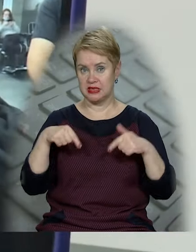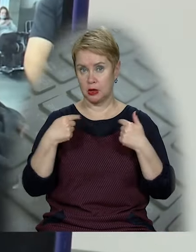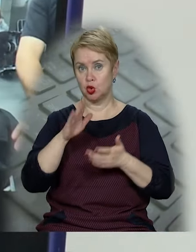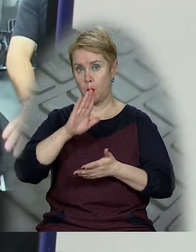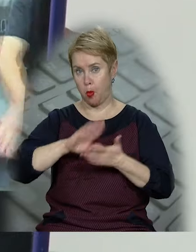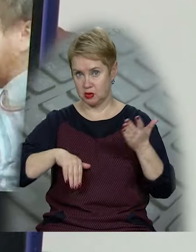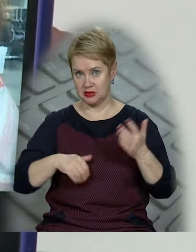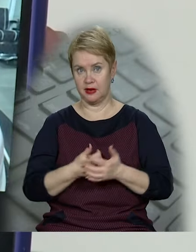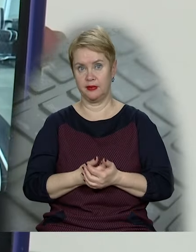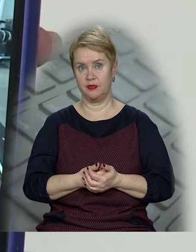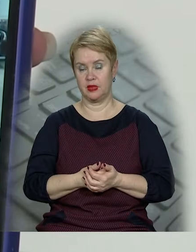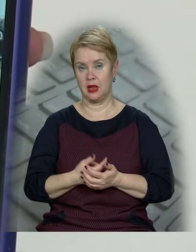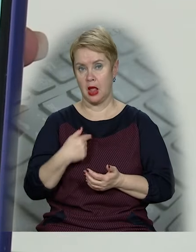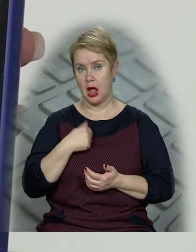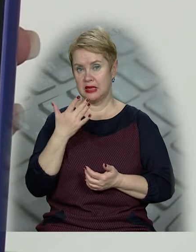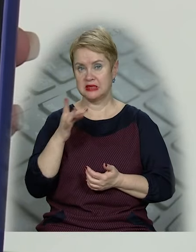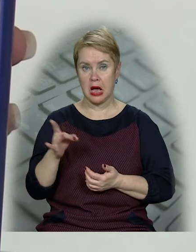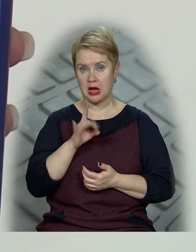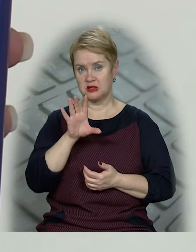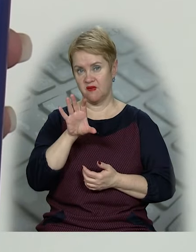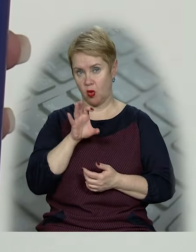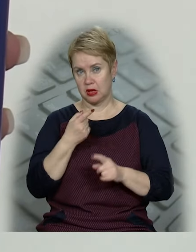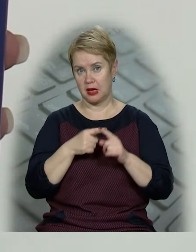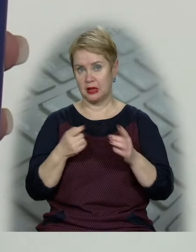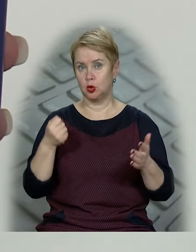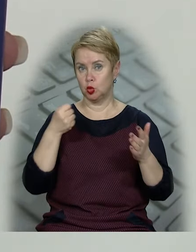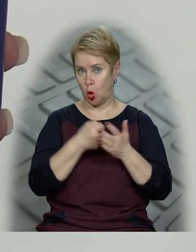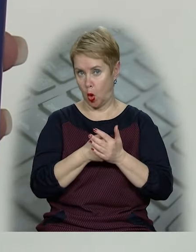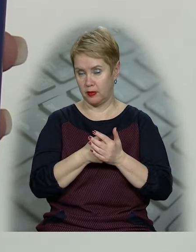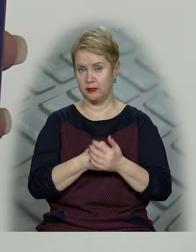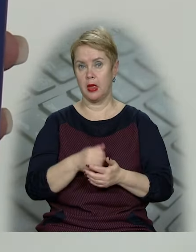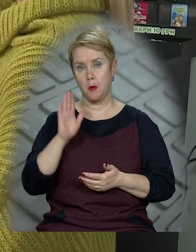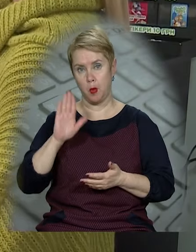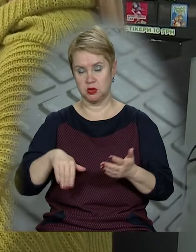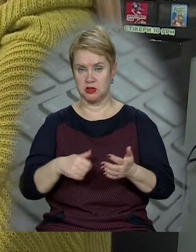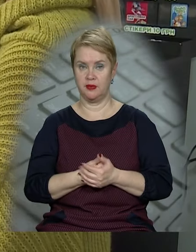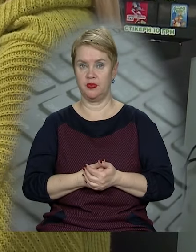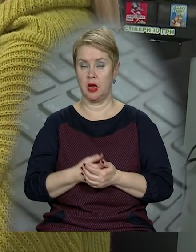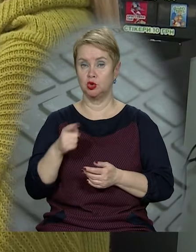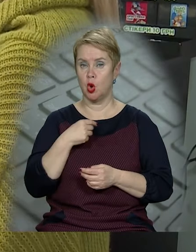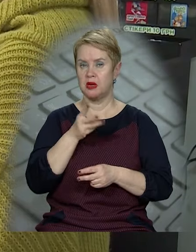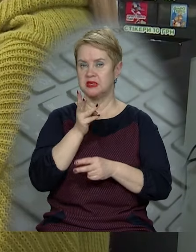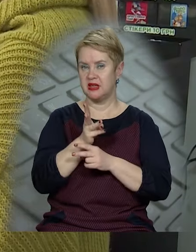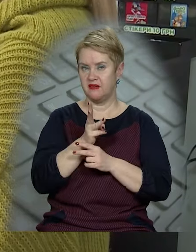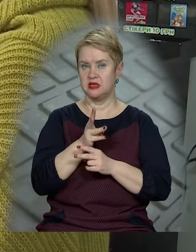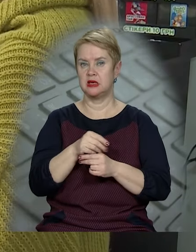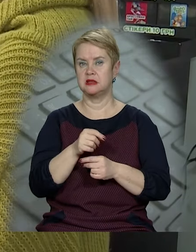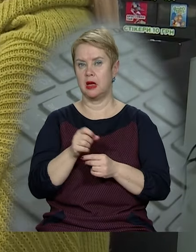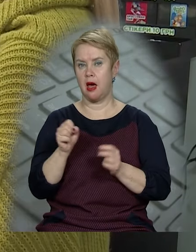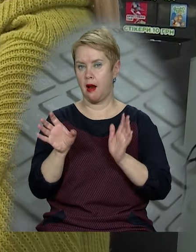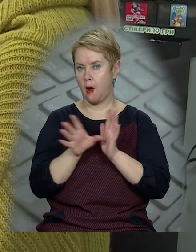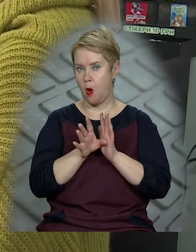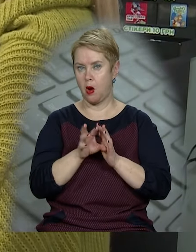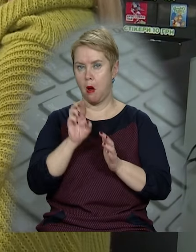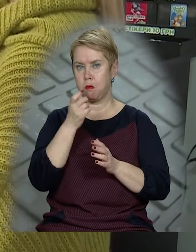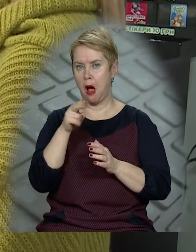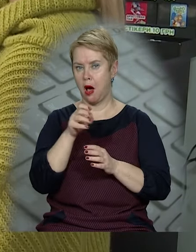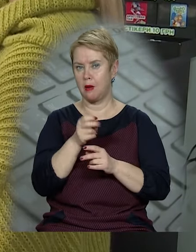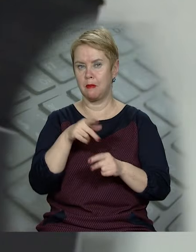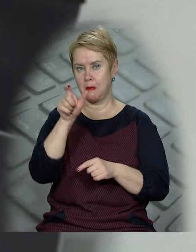после. Я по несколько раз фоткала, это тоже до, до, после. Аби зафіксувати чесність рекорду, барберу